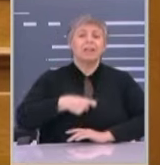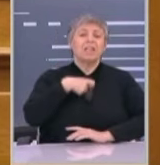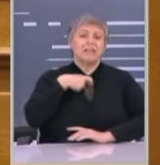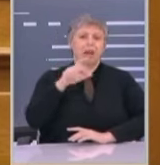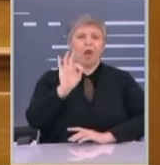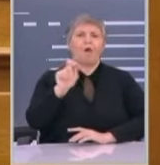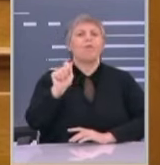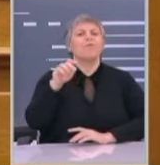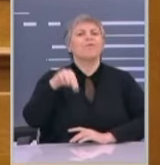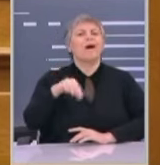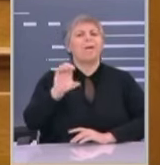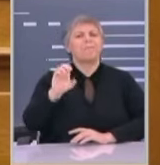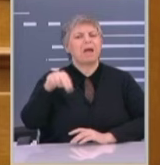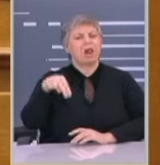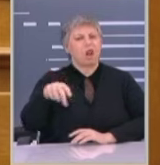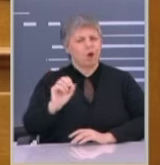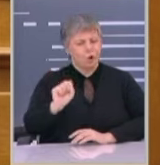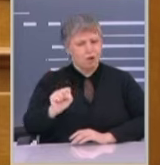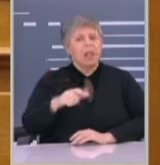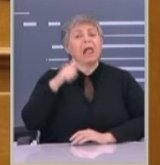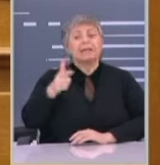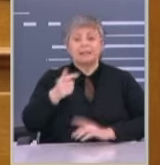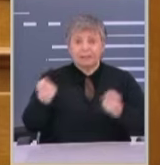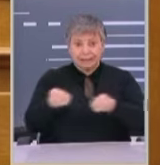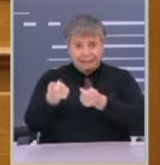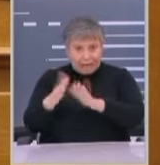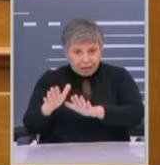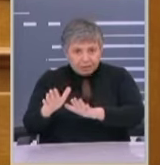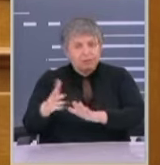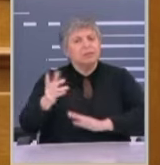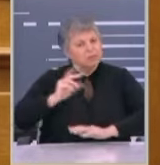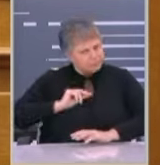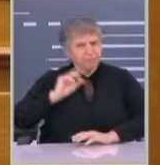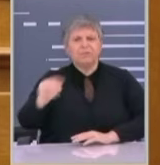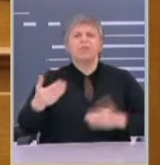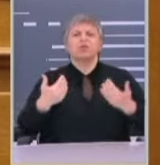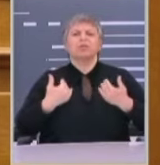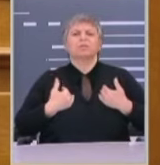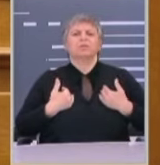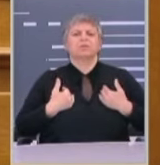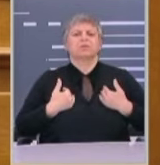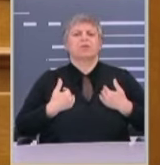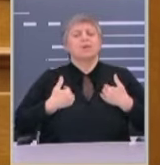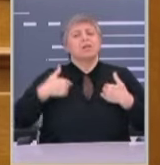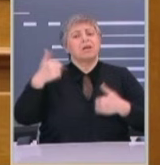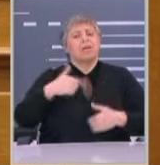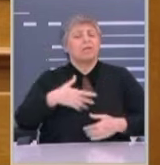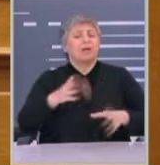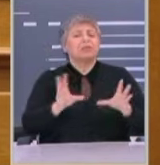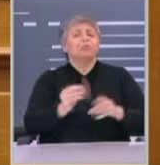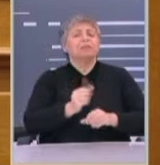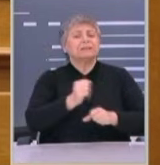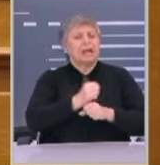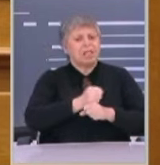τα δάνειά μας ό,τι κάνατε εσείς για το δικό σας. Γιατί ανέκυψε κι αυτό. Για τους συναδέλφους που δεν το